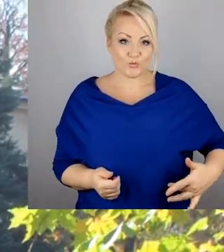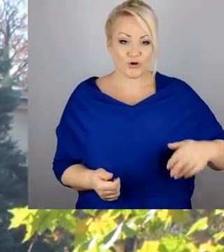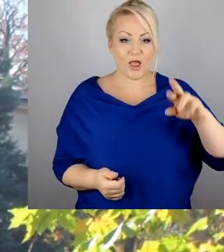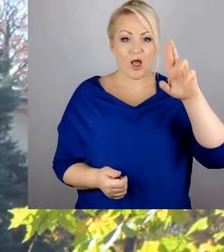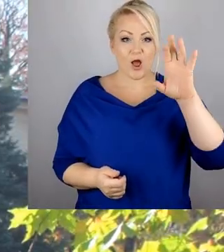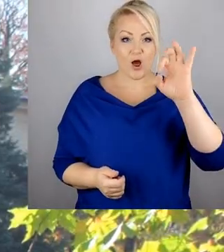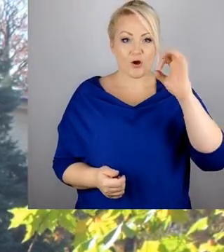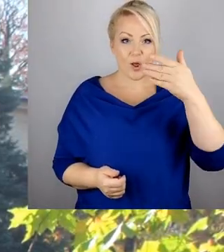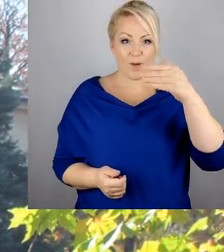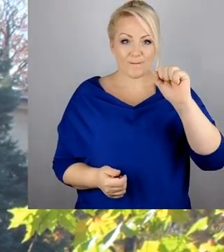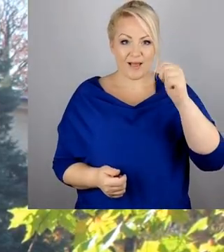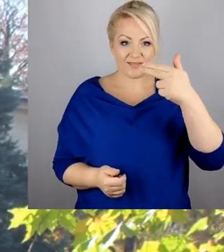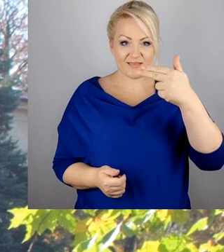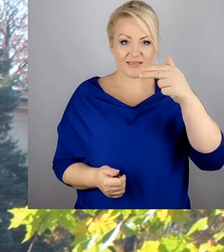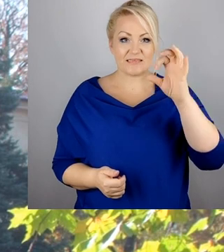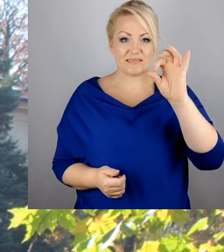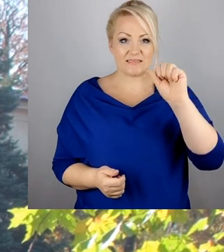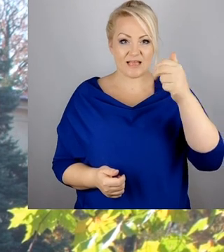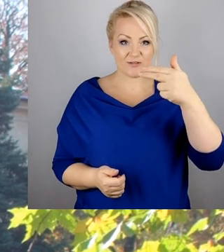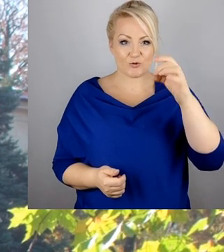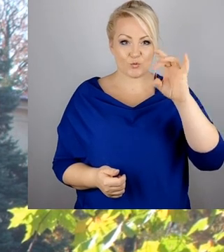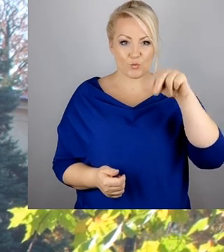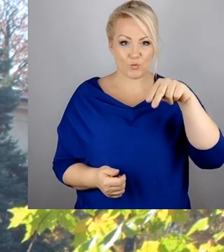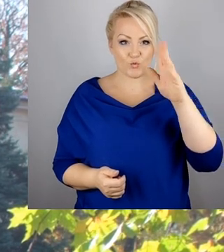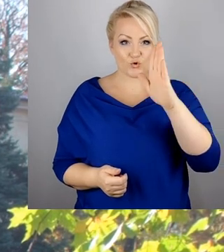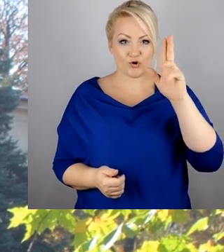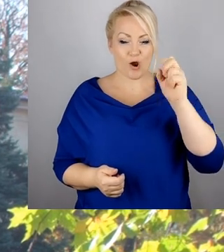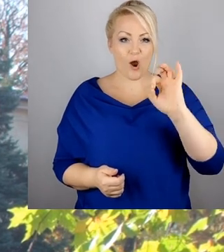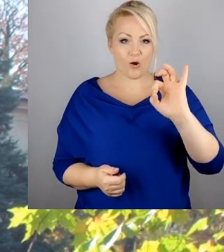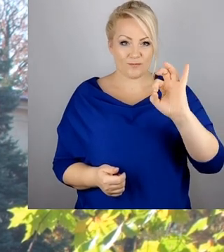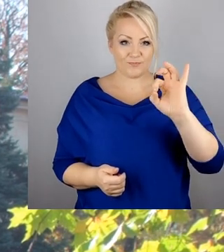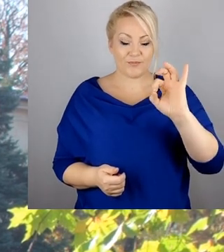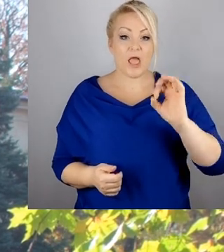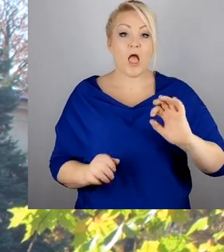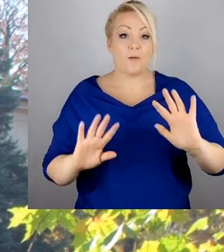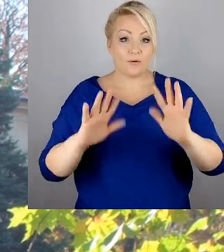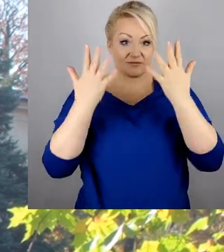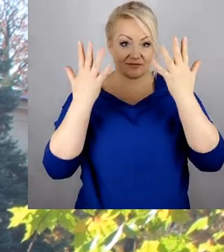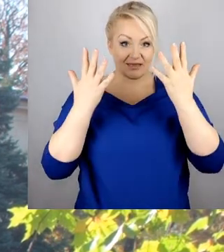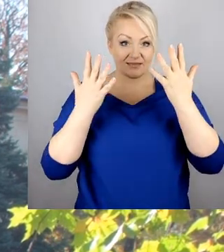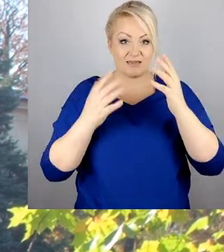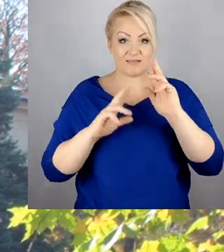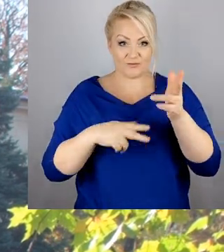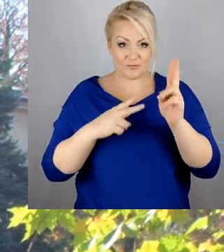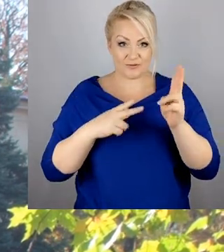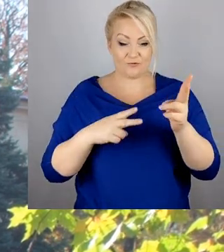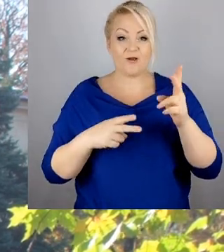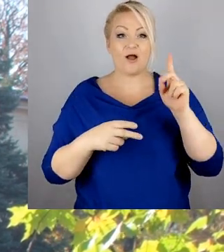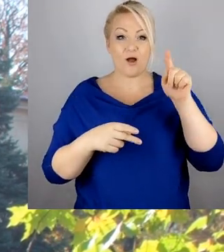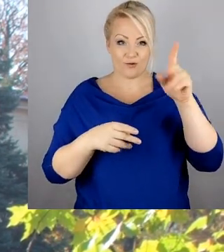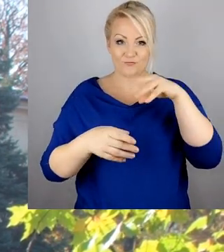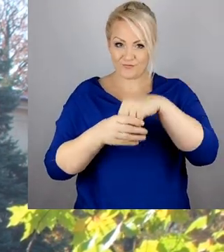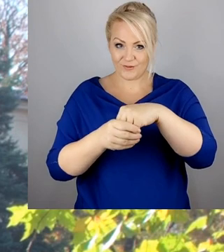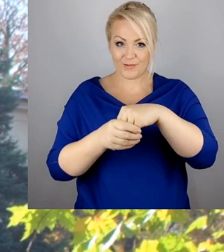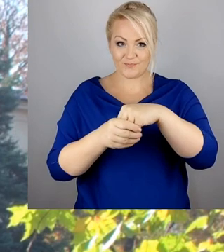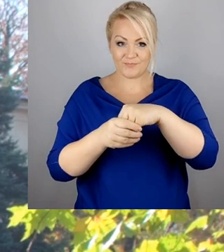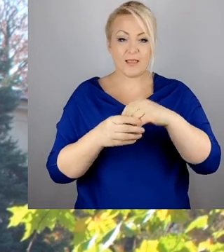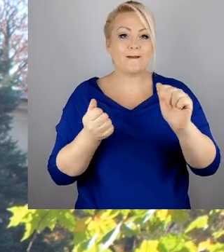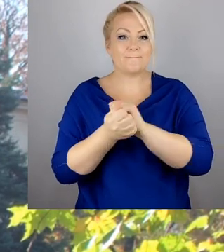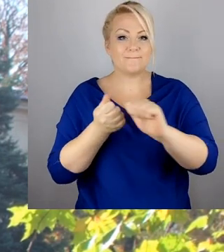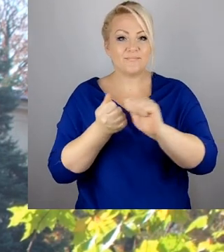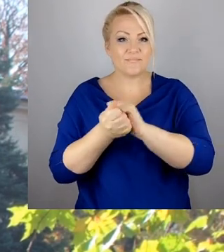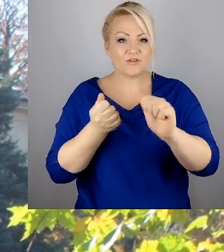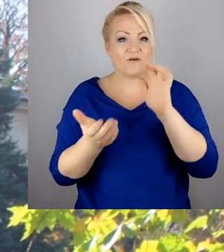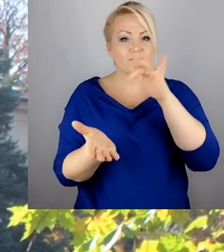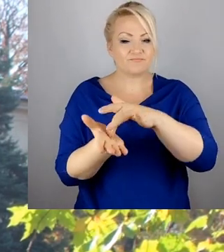Sanguszko, Sybirak, jako uczestnik powstania listopadowego, m.in. słynnej bitwy pod Olszynką Grochowską, trafił do niewoli i